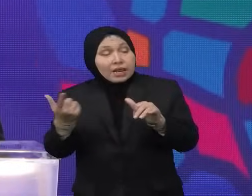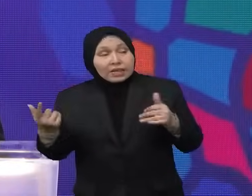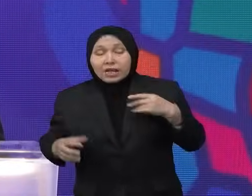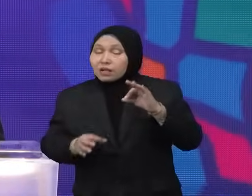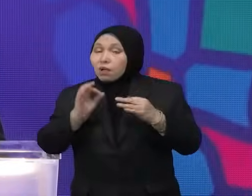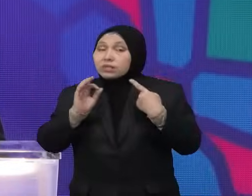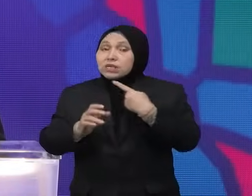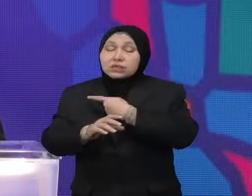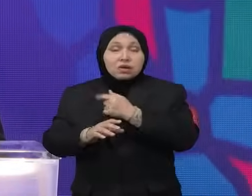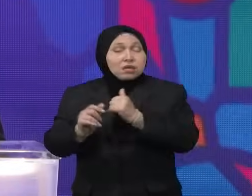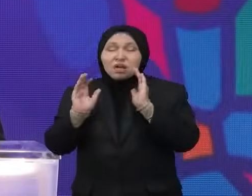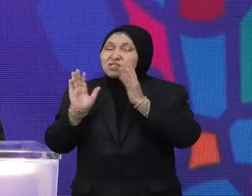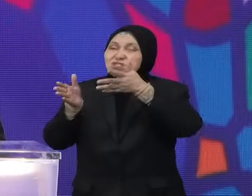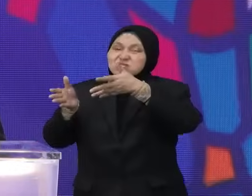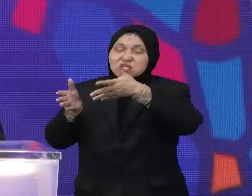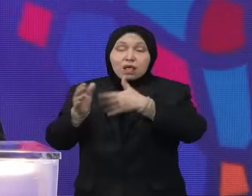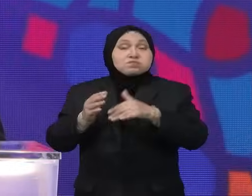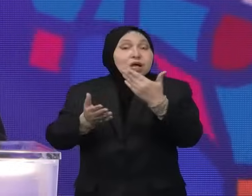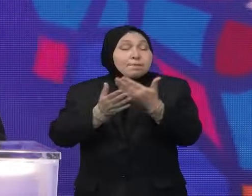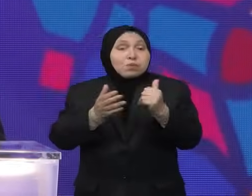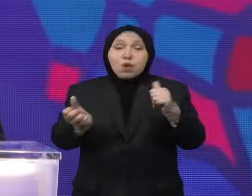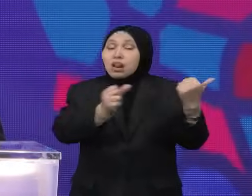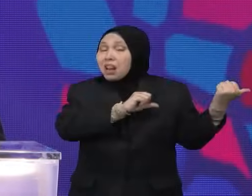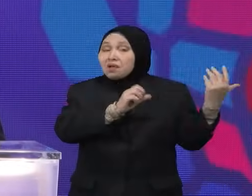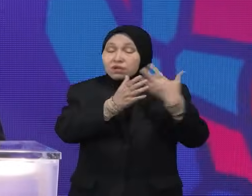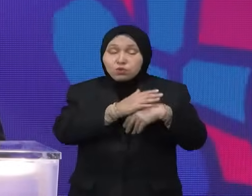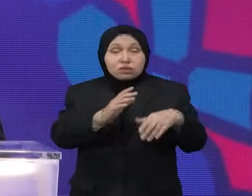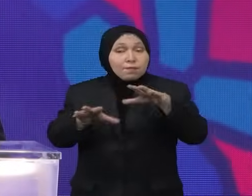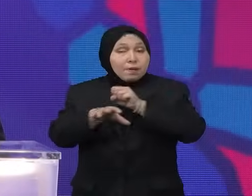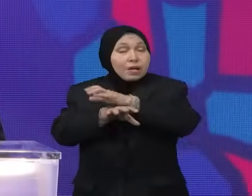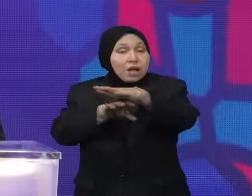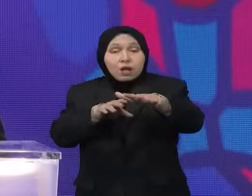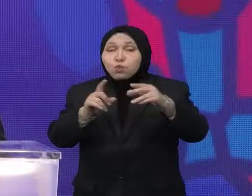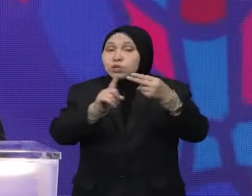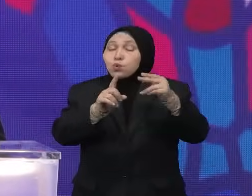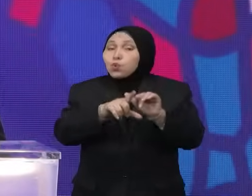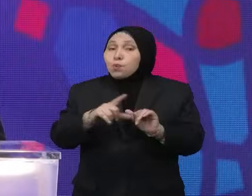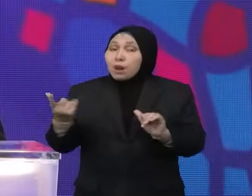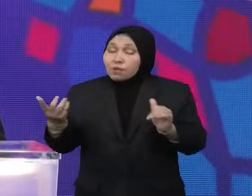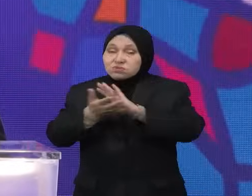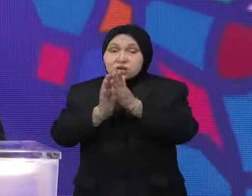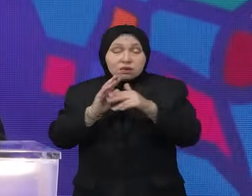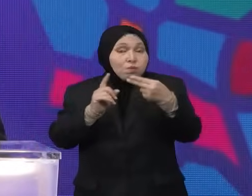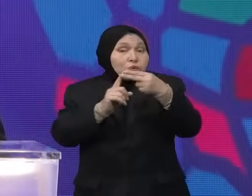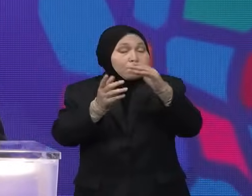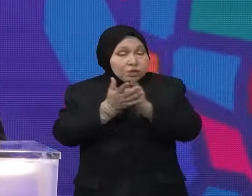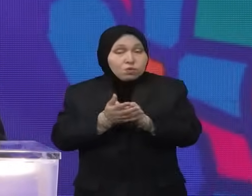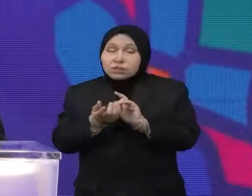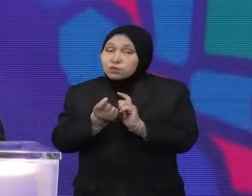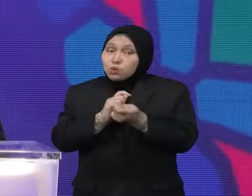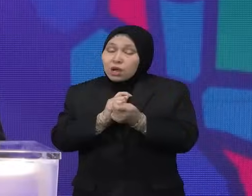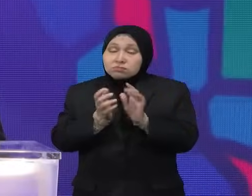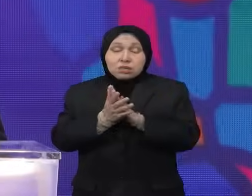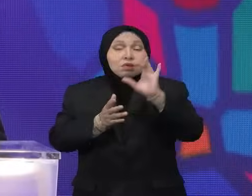meninggalkan sehingga mempengaruhi huruf lain sehingga menjadikan huruf itu juga tertukar.